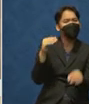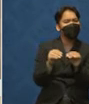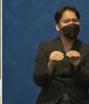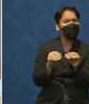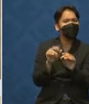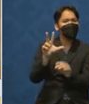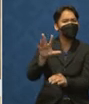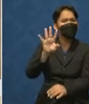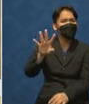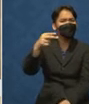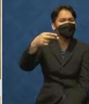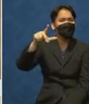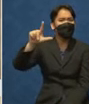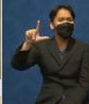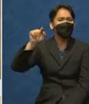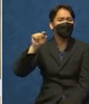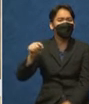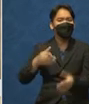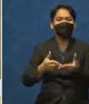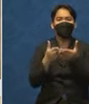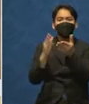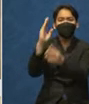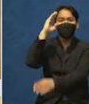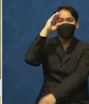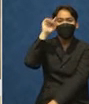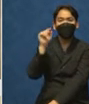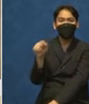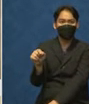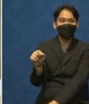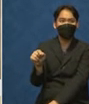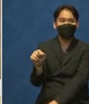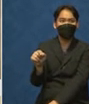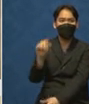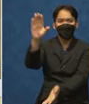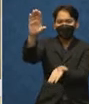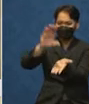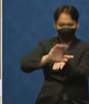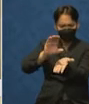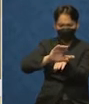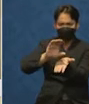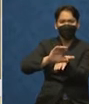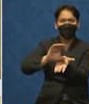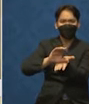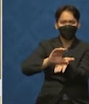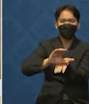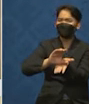ราวนี้กองทัพเรือเนี่ยผมเรียนท่านประธานครับว่าตั้งงบประมาณไม่เหมาะสมครับ